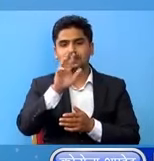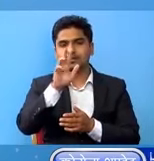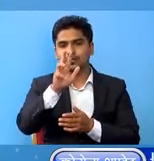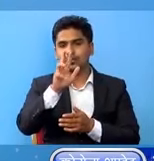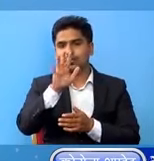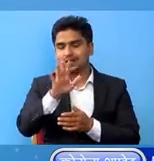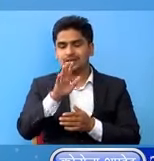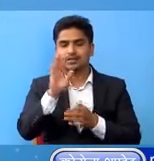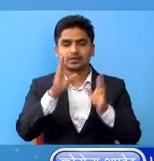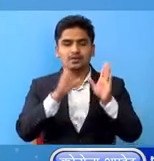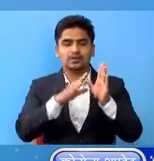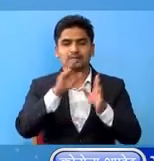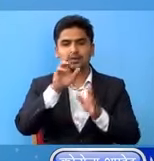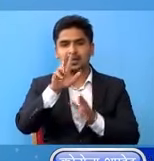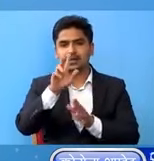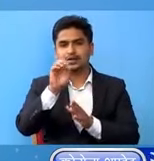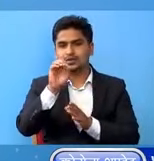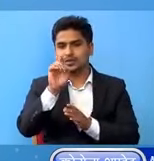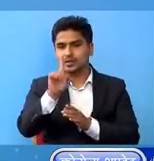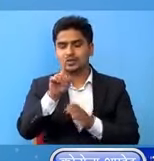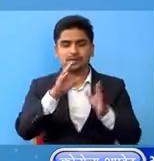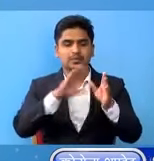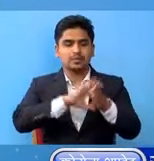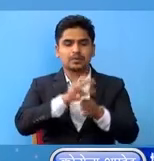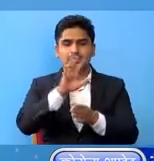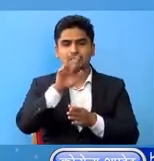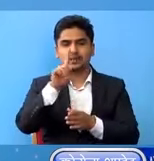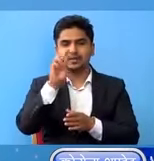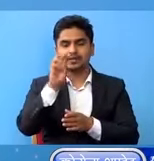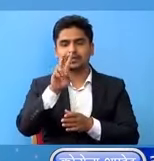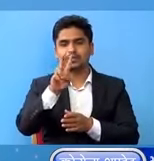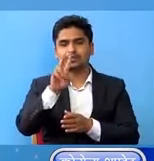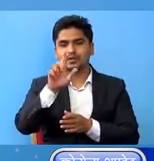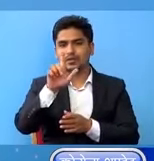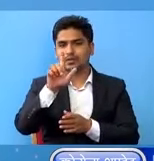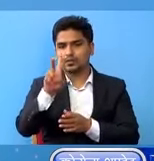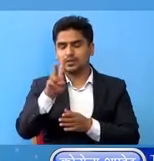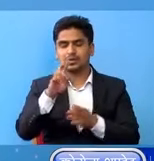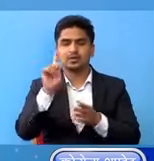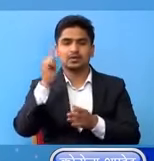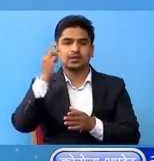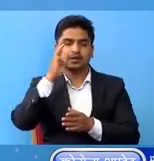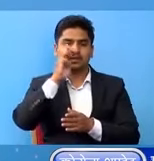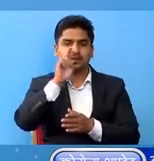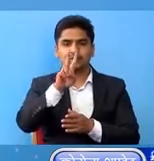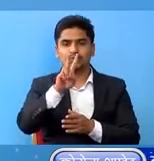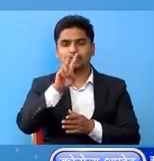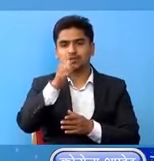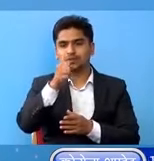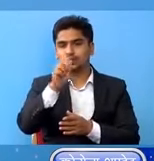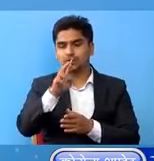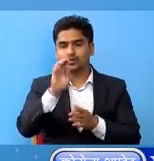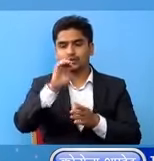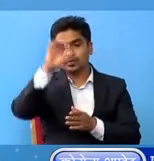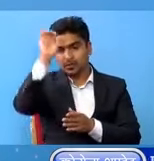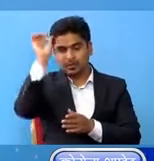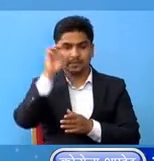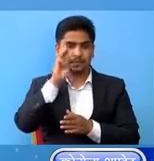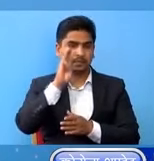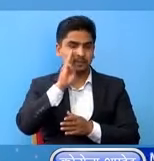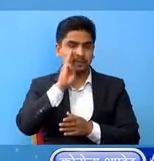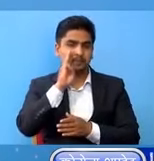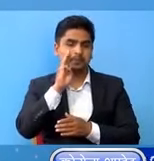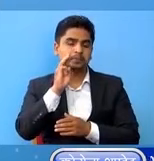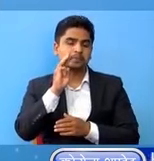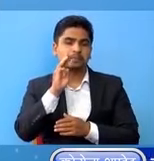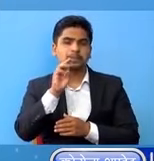4,595, गण्डकी प्रदेशमा 801, प्रदेश पाँचमा 1,272, कर्णाली प्रदेशमा 262, सुदूरपश्चिम प्रदेशमा